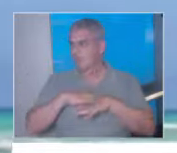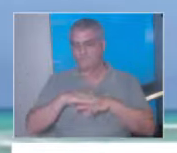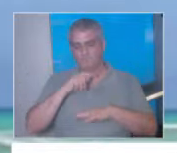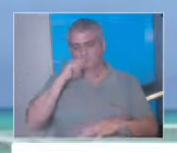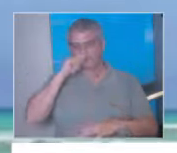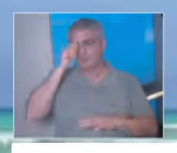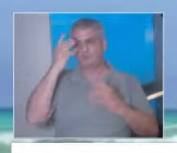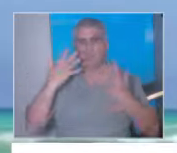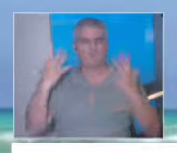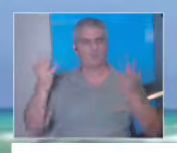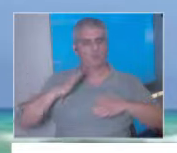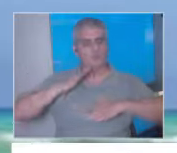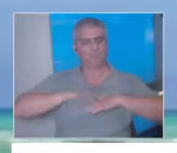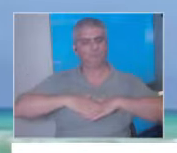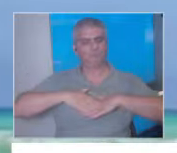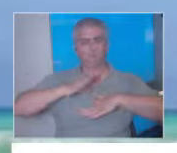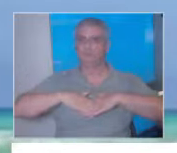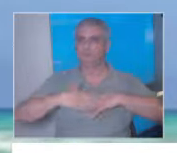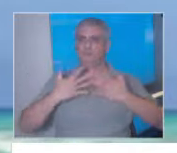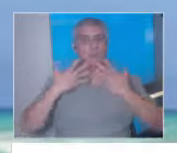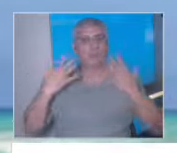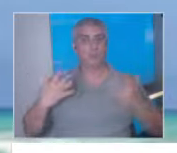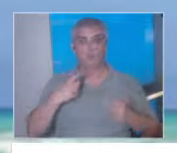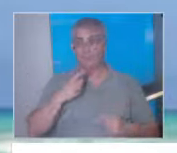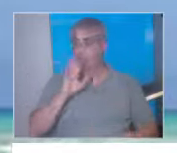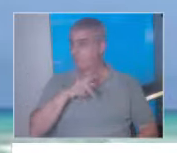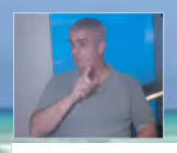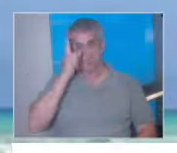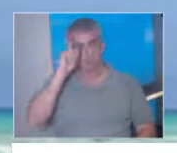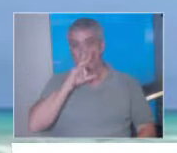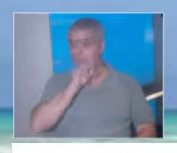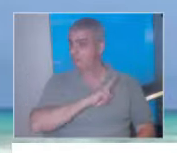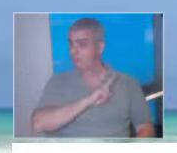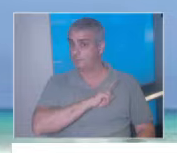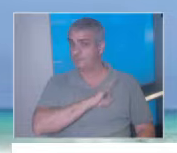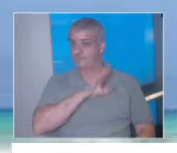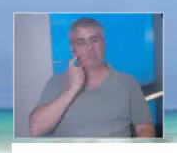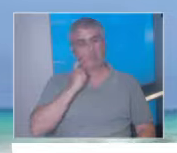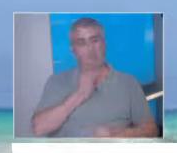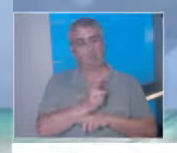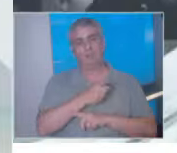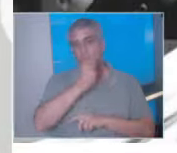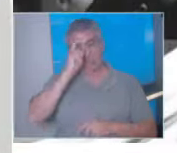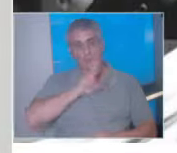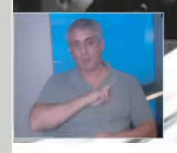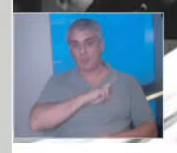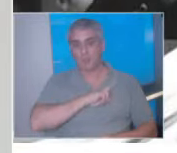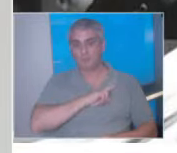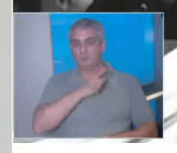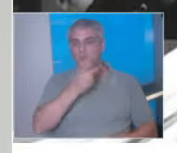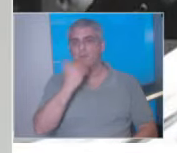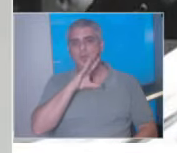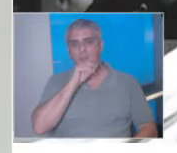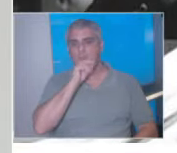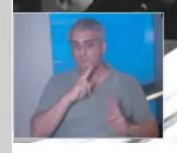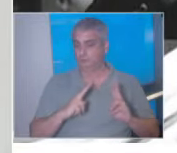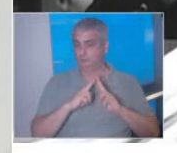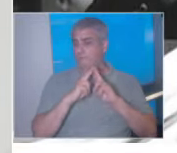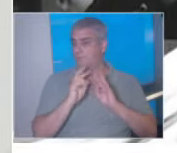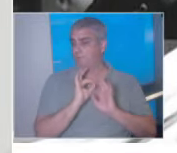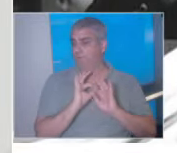בגאווה רבה, בכישרון יוצא מן הכלל אגב, למרות שלא ידע אנגלית וכאילו צחקו עליו בגלל זה, הוא דיבר